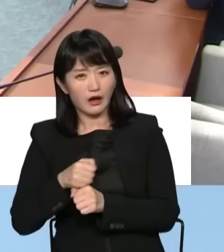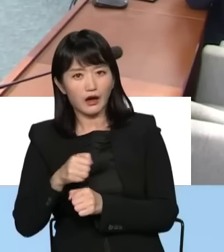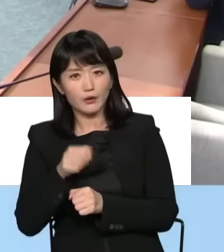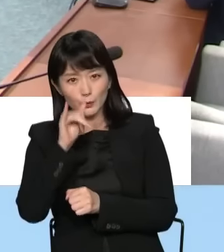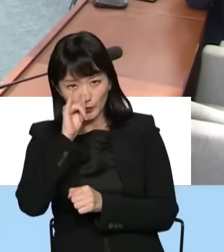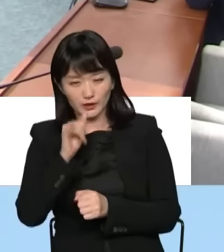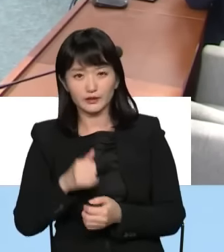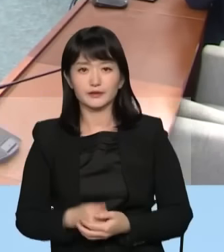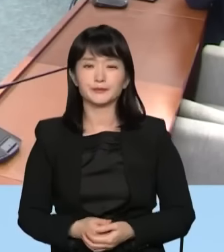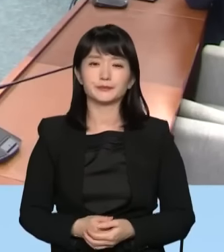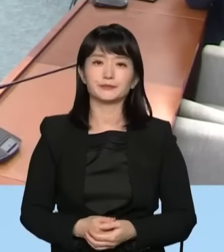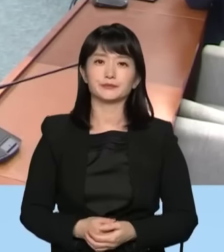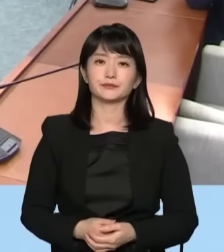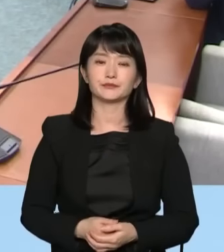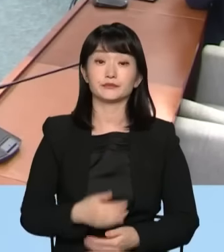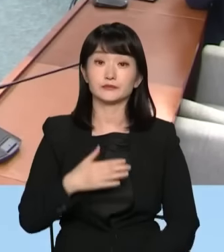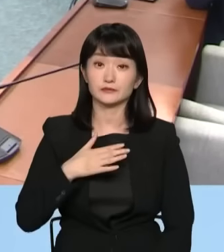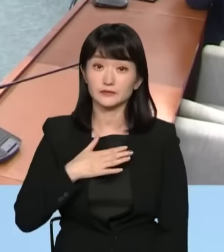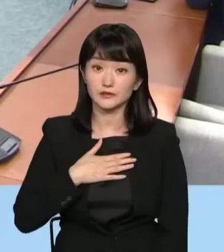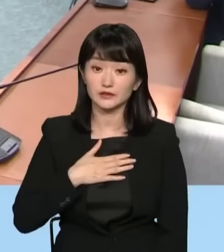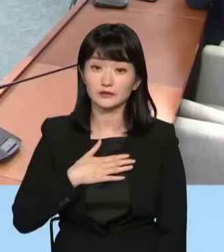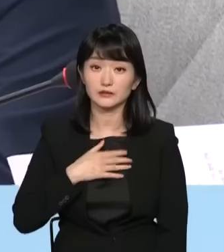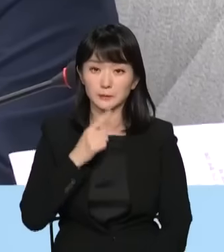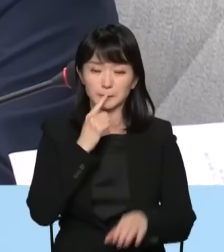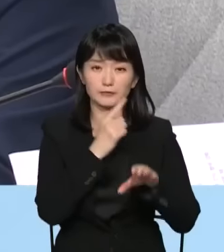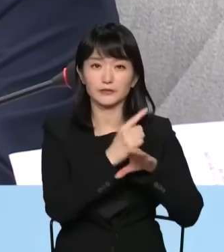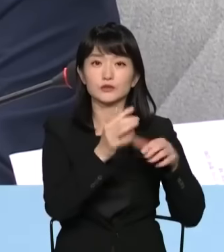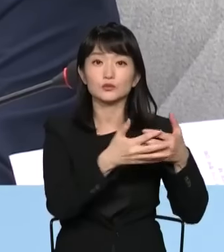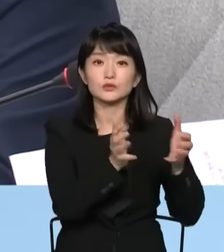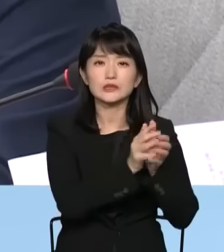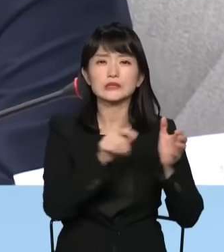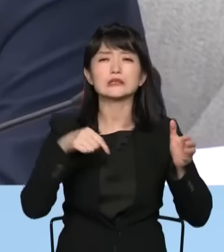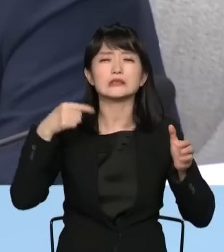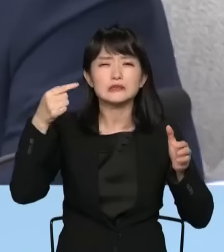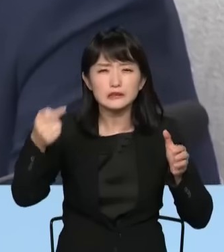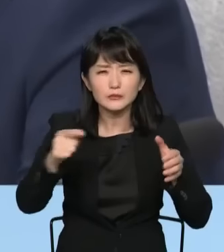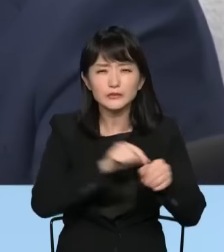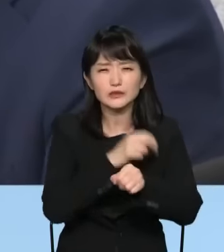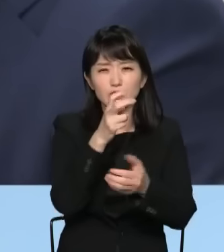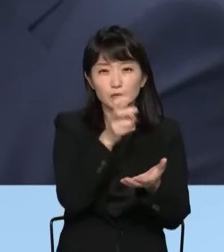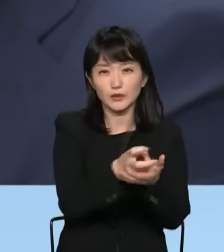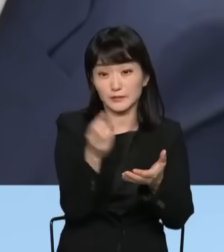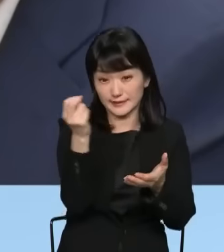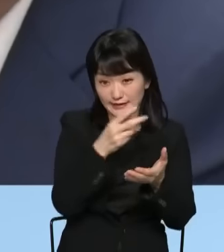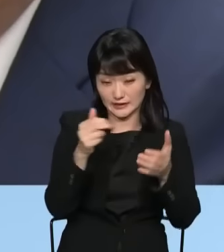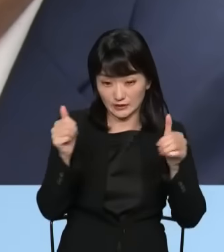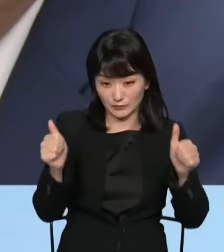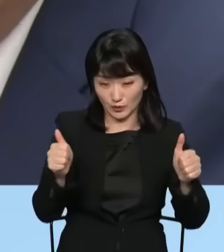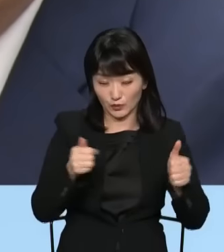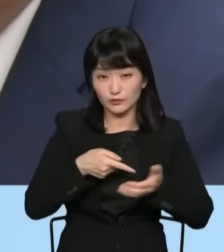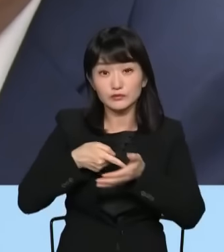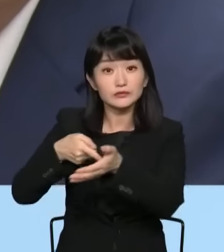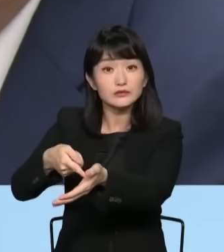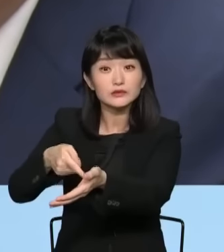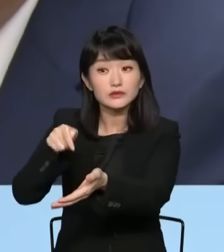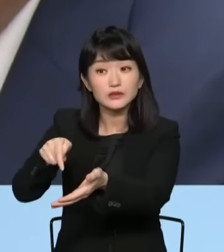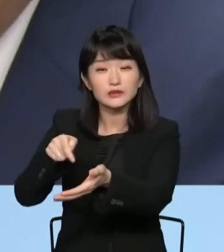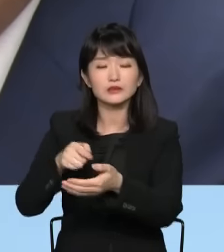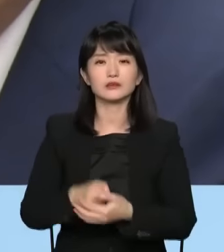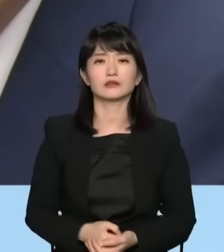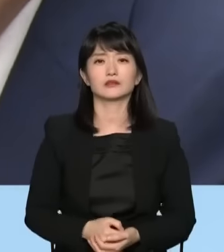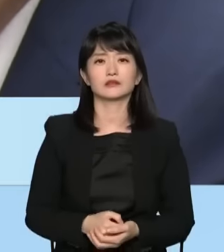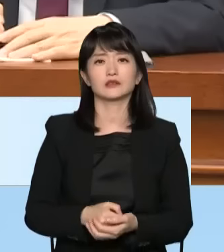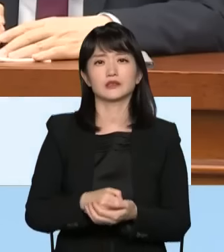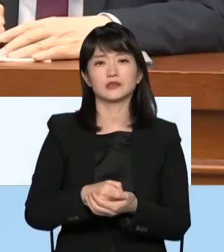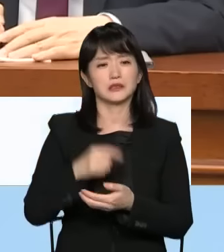있고요 다만 저는 여기서 더 민주당이 다음번에 특검 법안을 다시 상정한다고 하더라도 크게 늘을 거라고